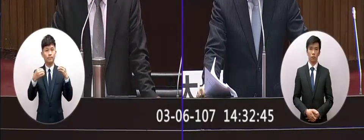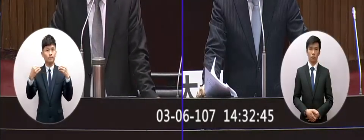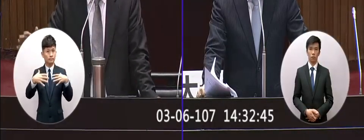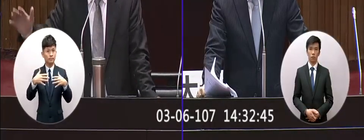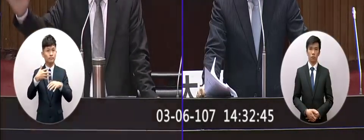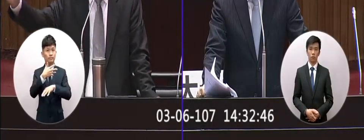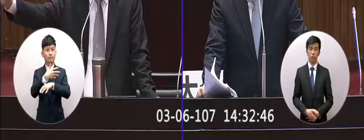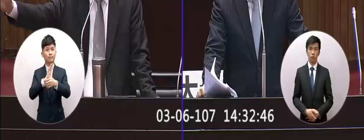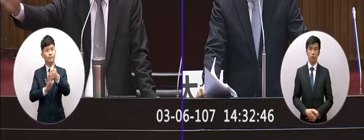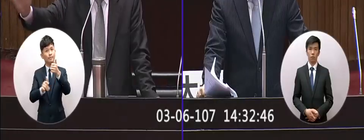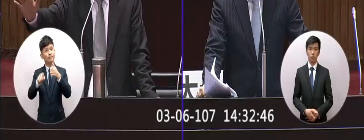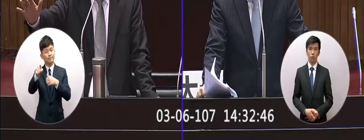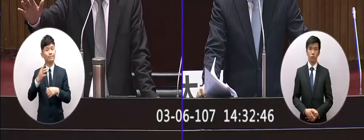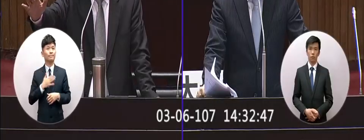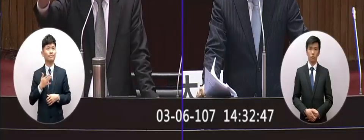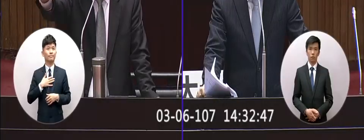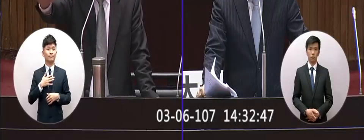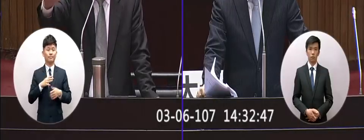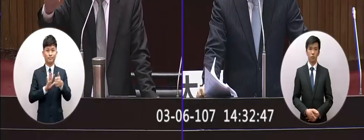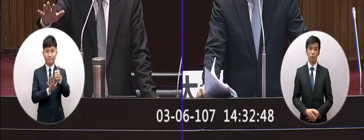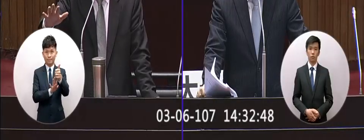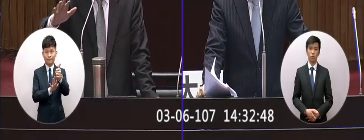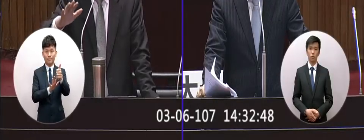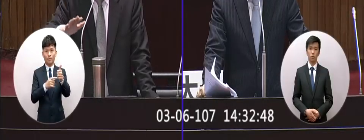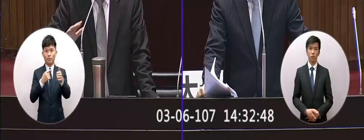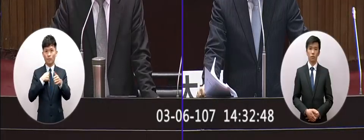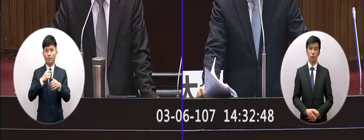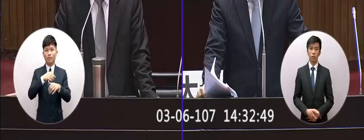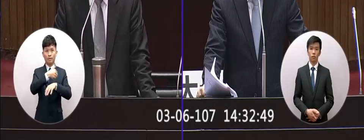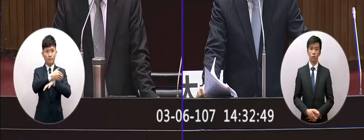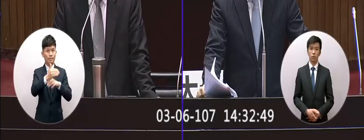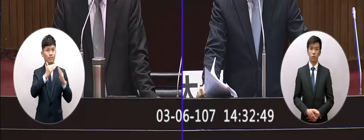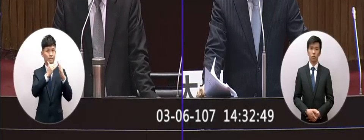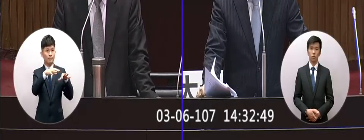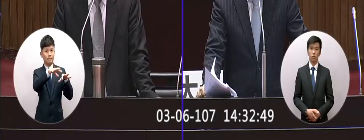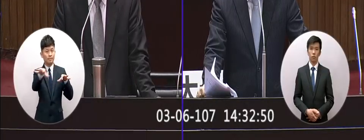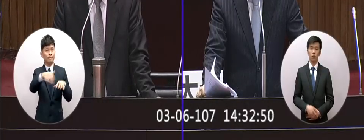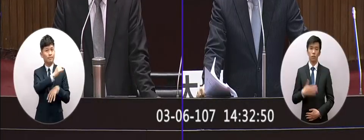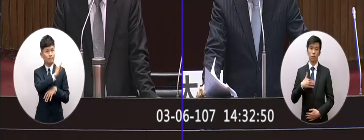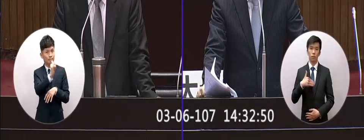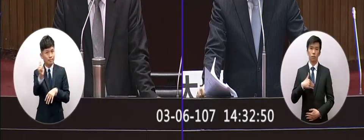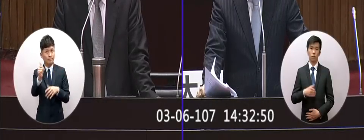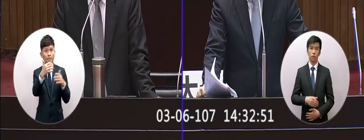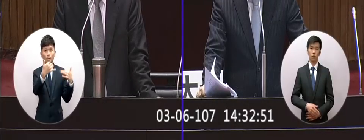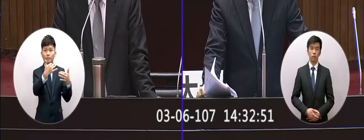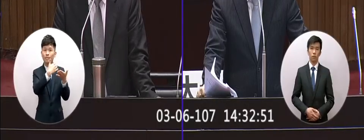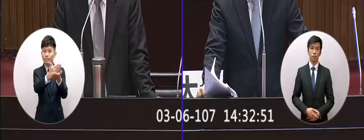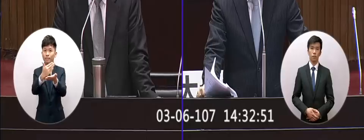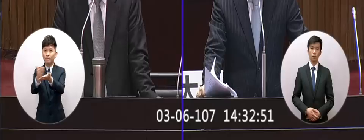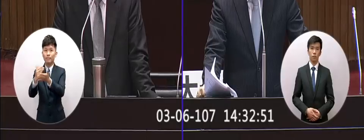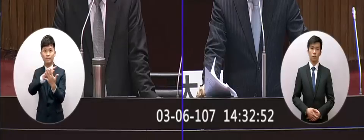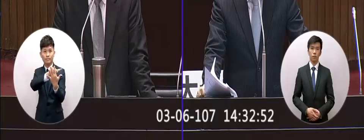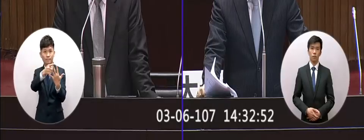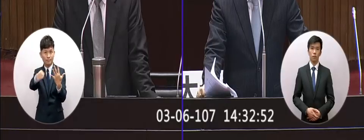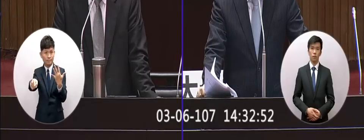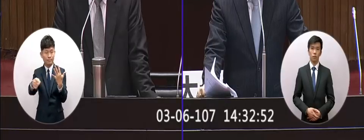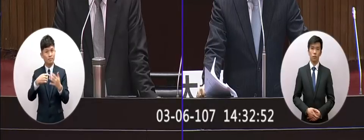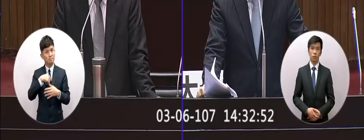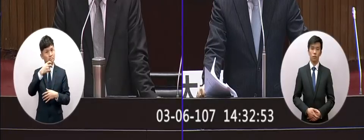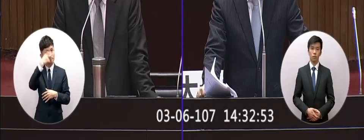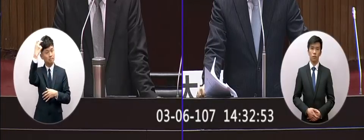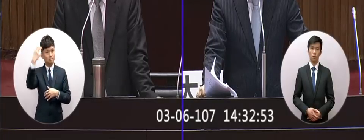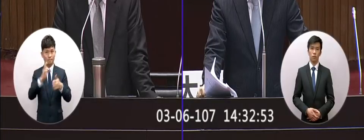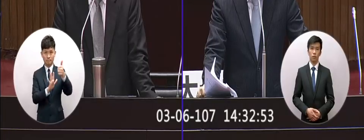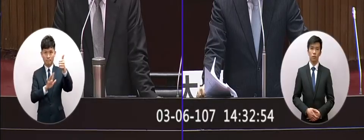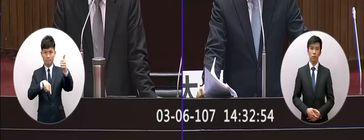委员应该也知道哈，我带领部会首长一个县市一个县市去解决问题。那我发现其实这是一支可以